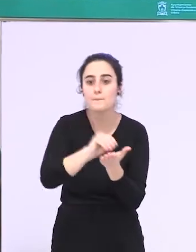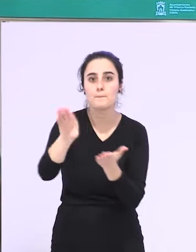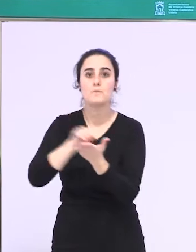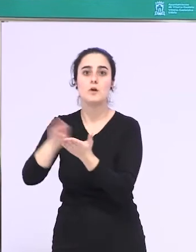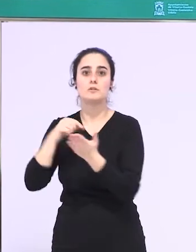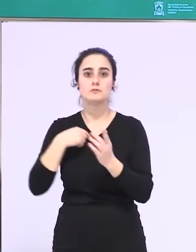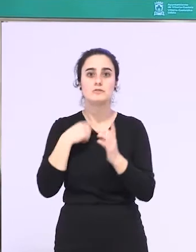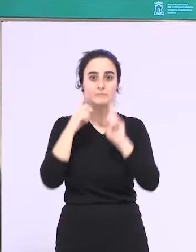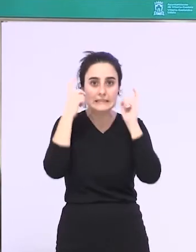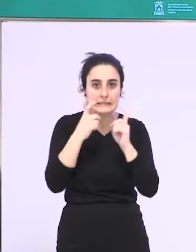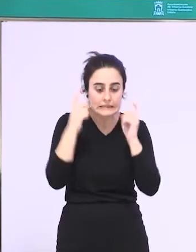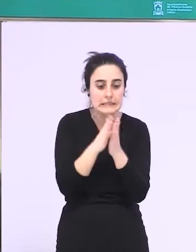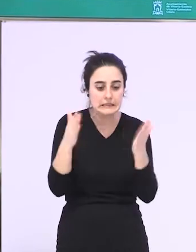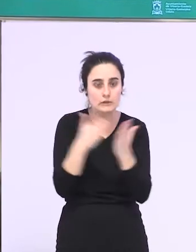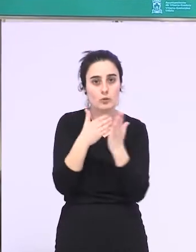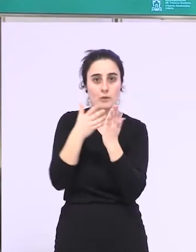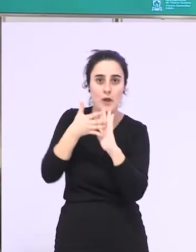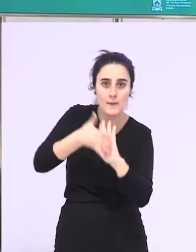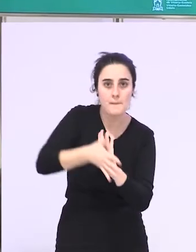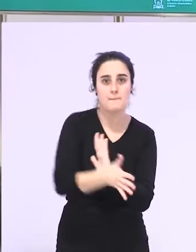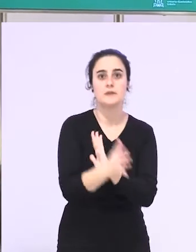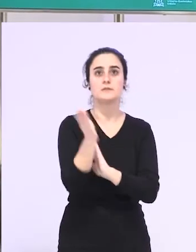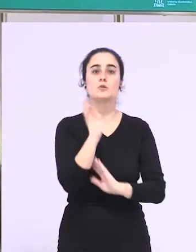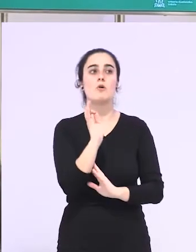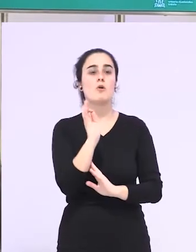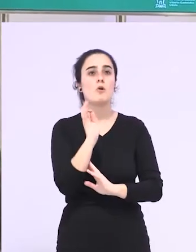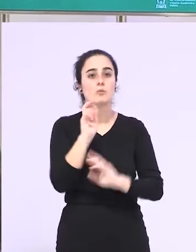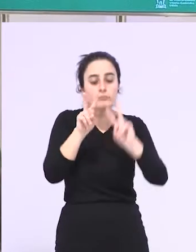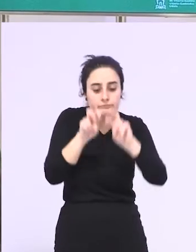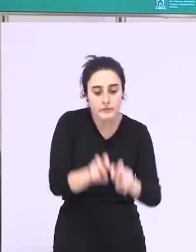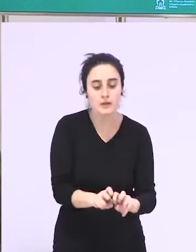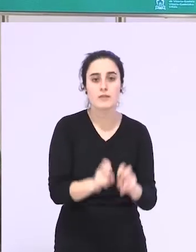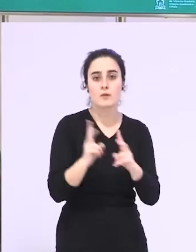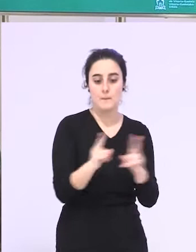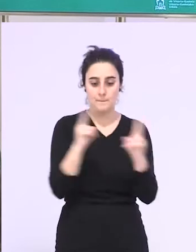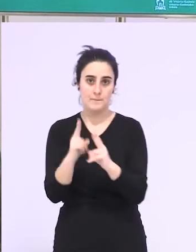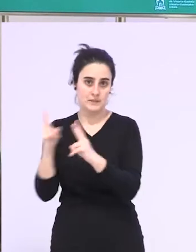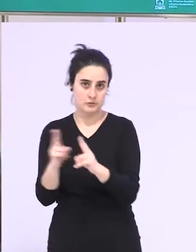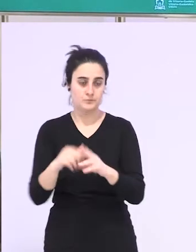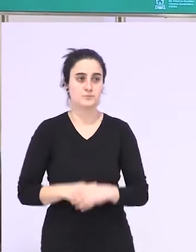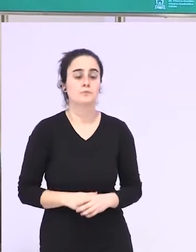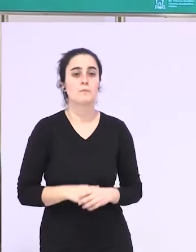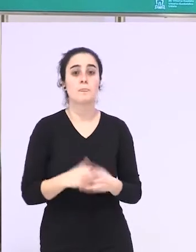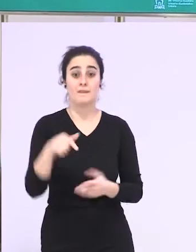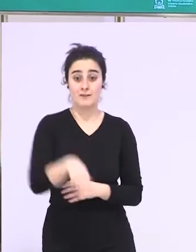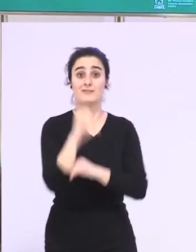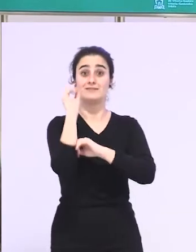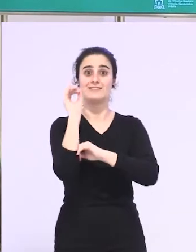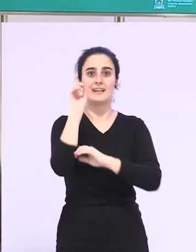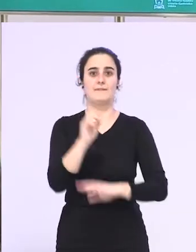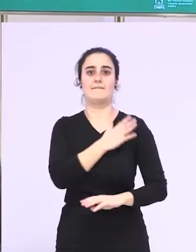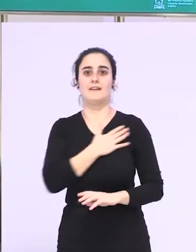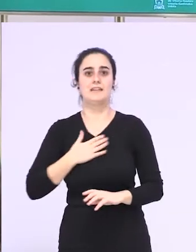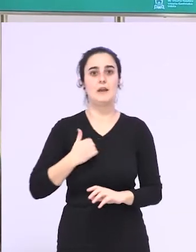pixkate desorranatzen edo atalo horiek ba, aztertzen, ez, banaka. Eta hain itzaldian ere saiatuko naiz, ba,